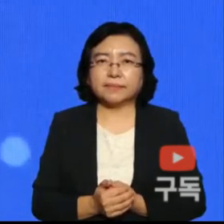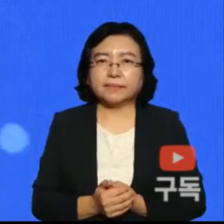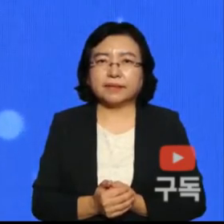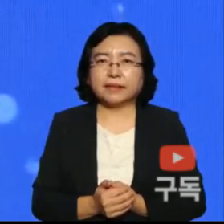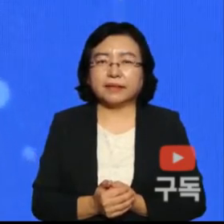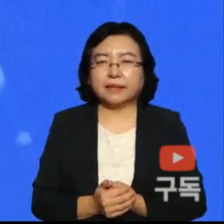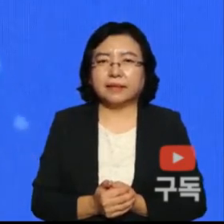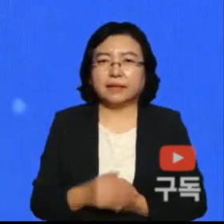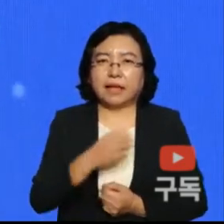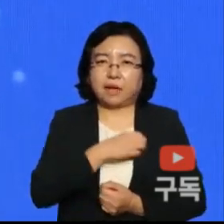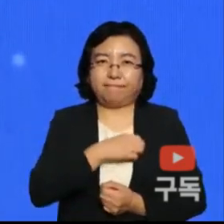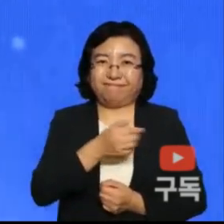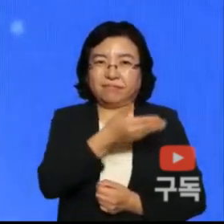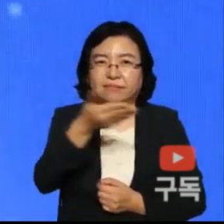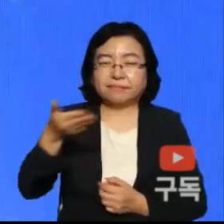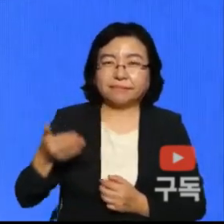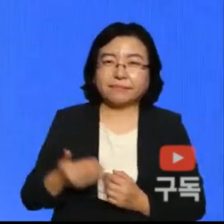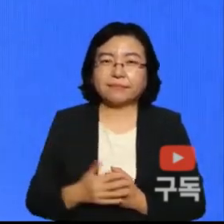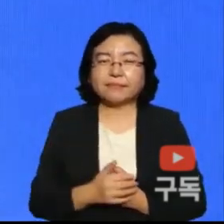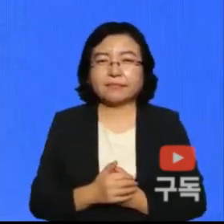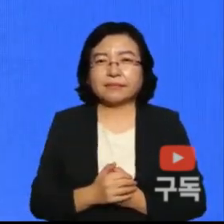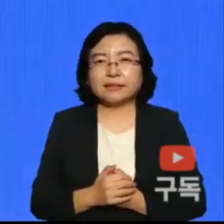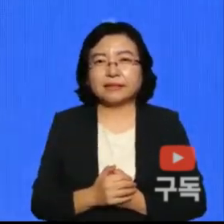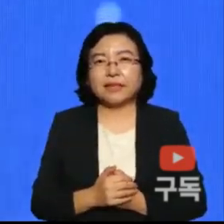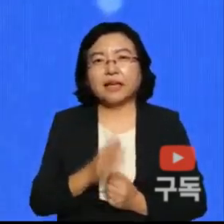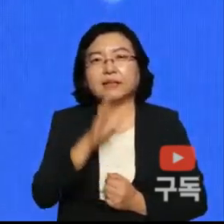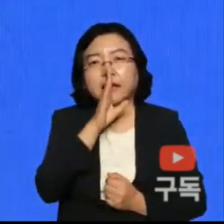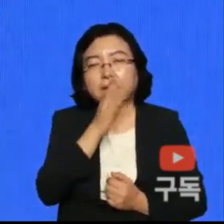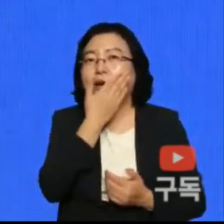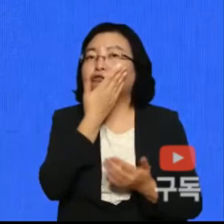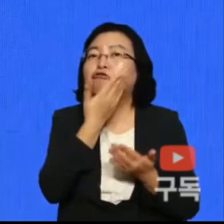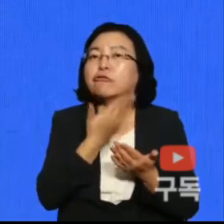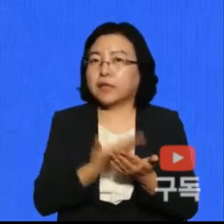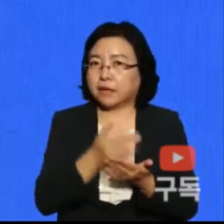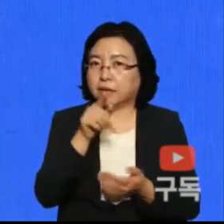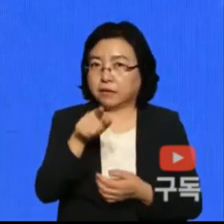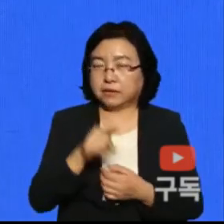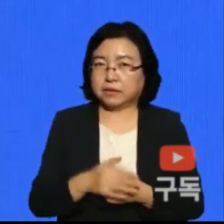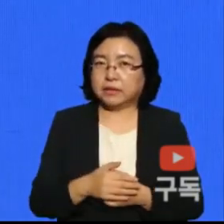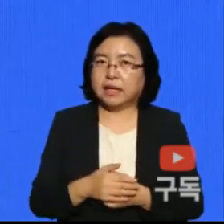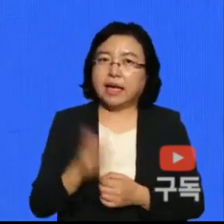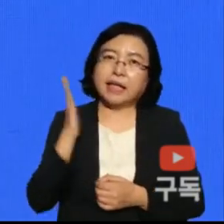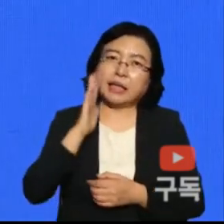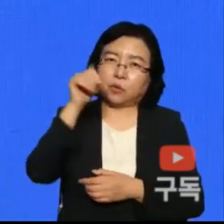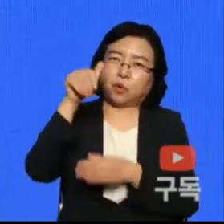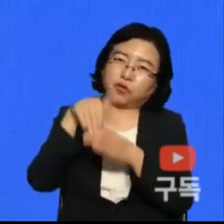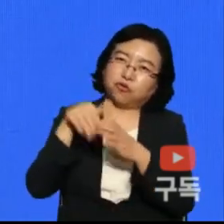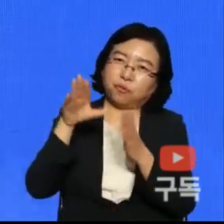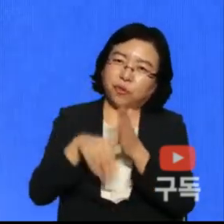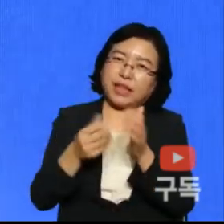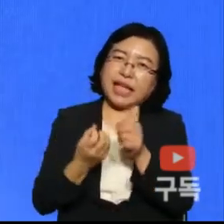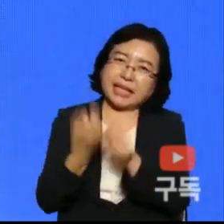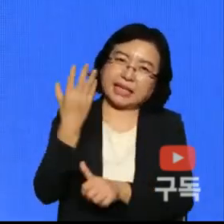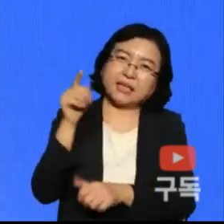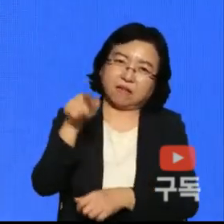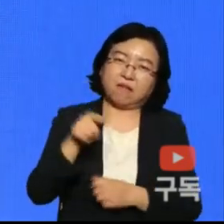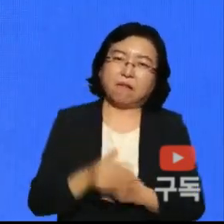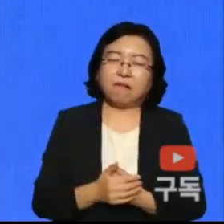당원 동지 여러분 정말로 중요한 것은 본선에서 이기는 것입니다